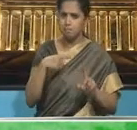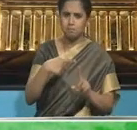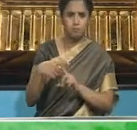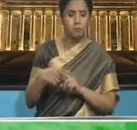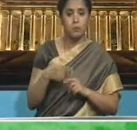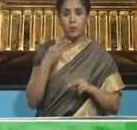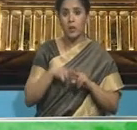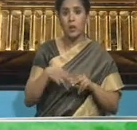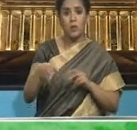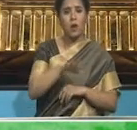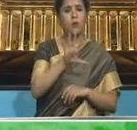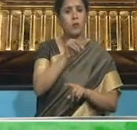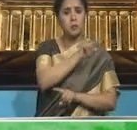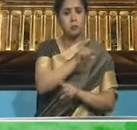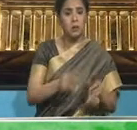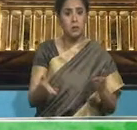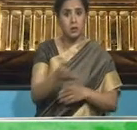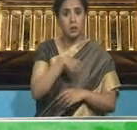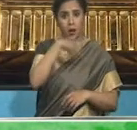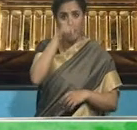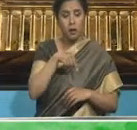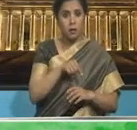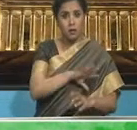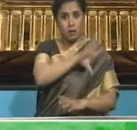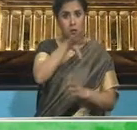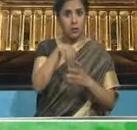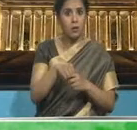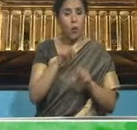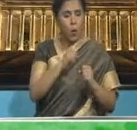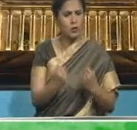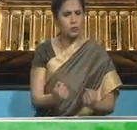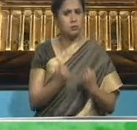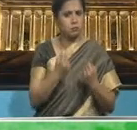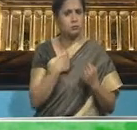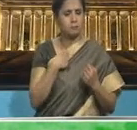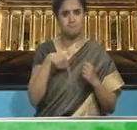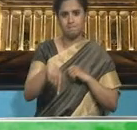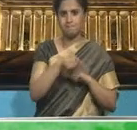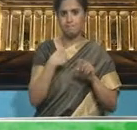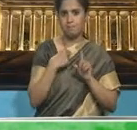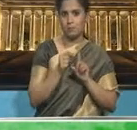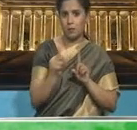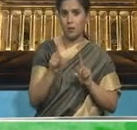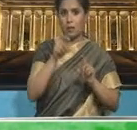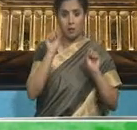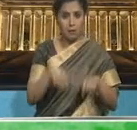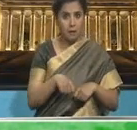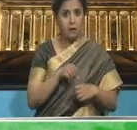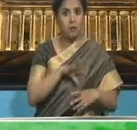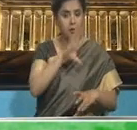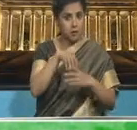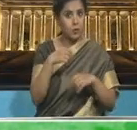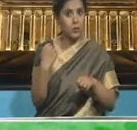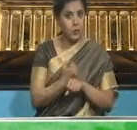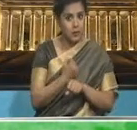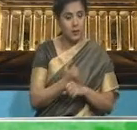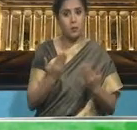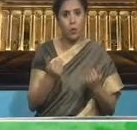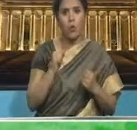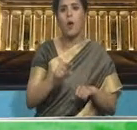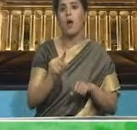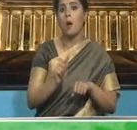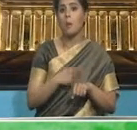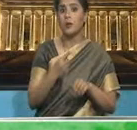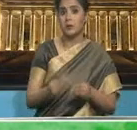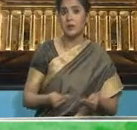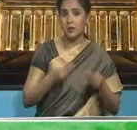आधी आबादी को राष्ट्र निर्माण में अपनी श्रेष्ठतम क्षमता के अनुसार योगदान करने की अवसर दिया